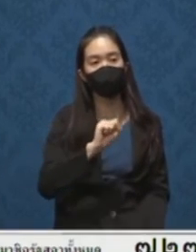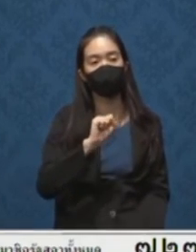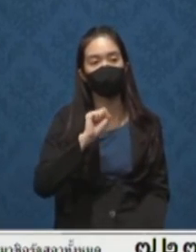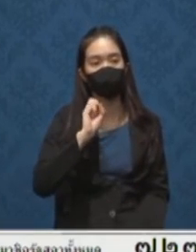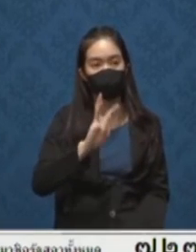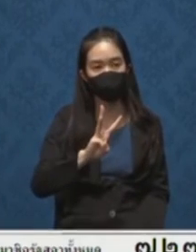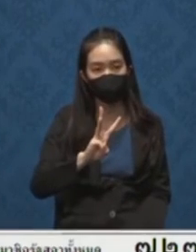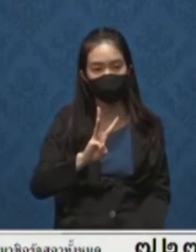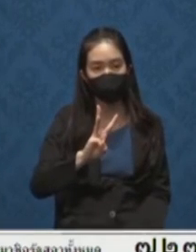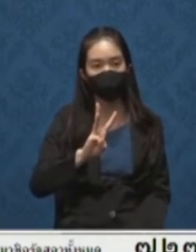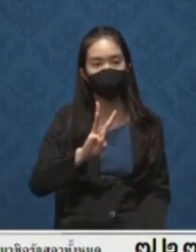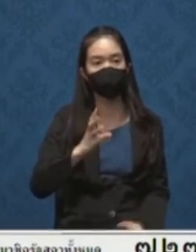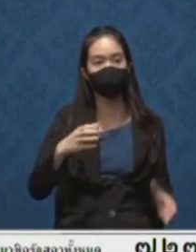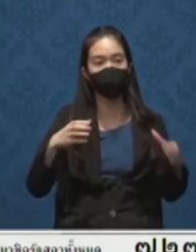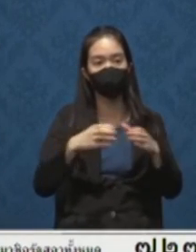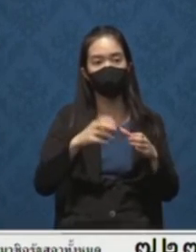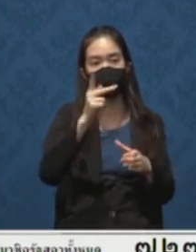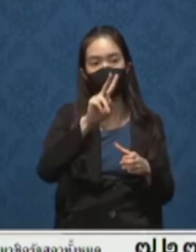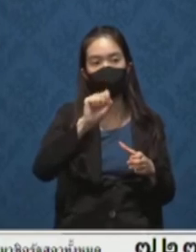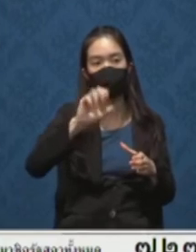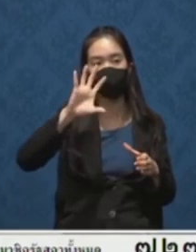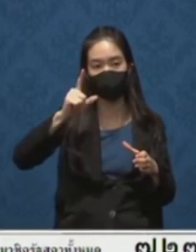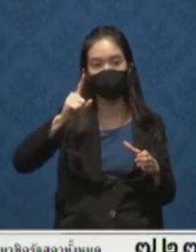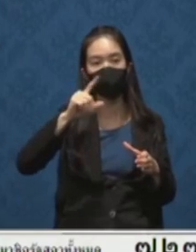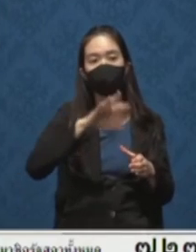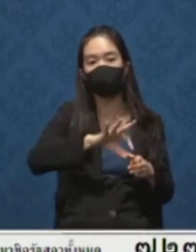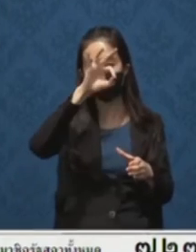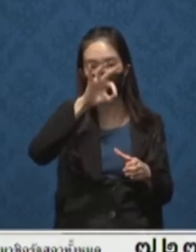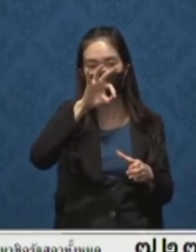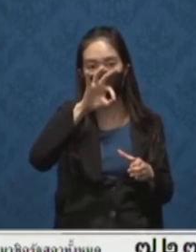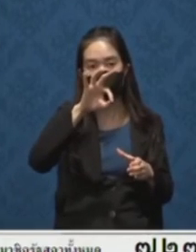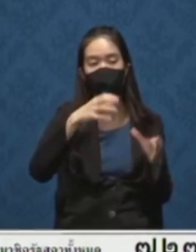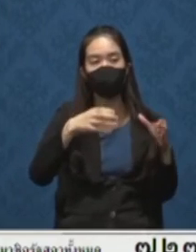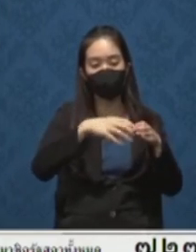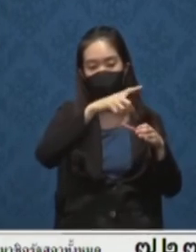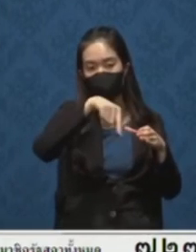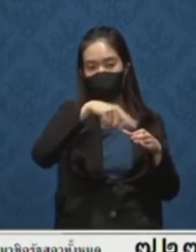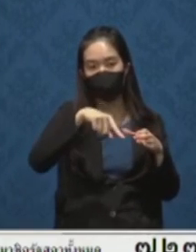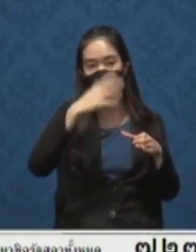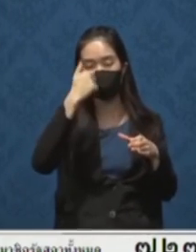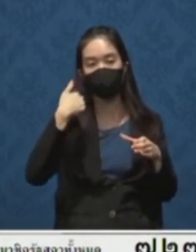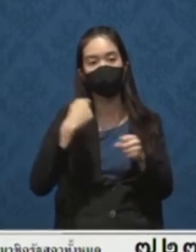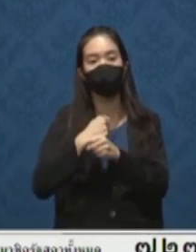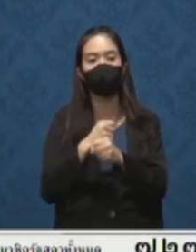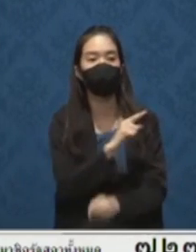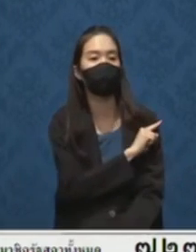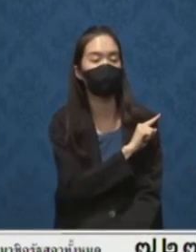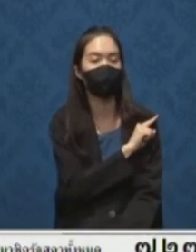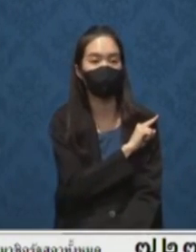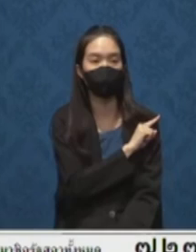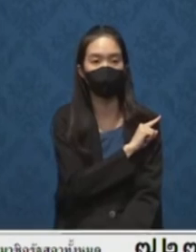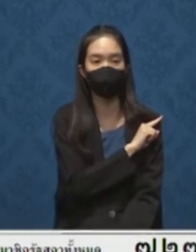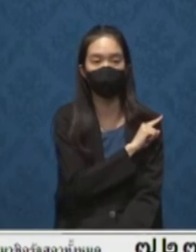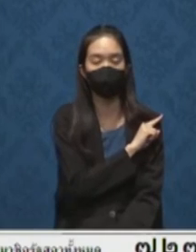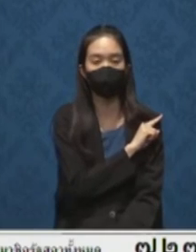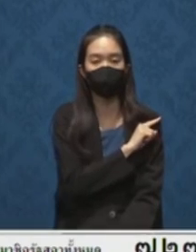ที่ มี ที่ มา จาก ข. ส. ช. ไม่ ปฏิ ศ ครับทำ หน้า ที่ เป็น พิเศษ จากมาชิ วิธิษภา ท